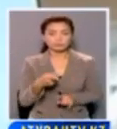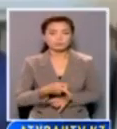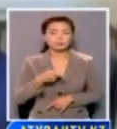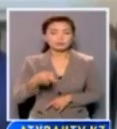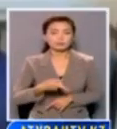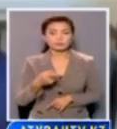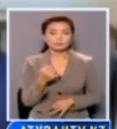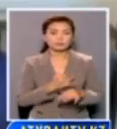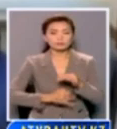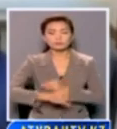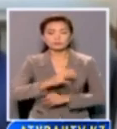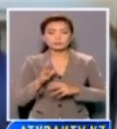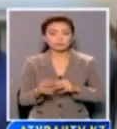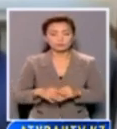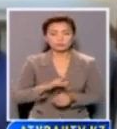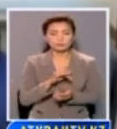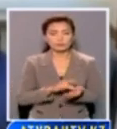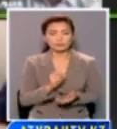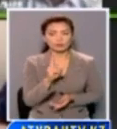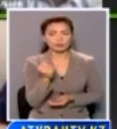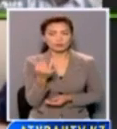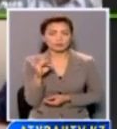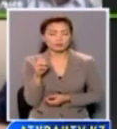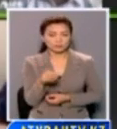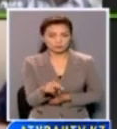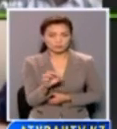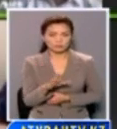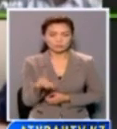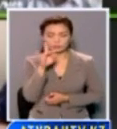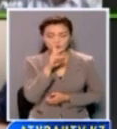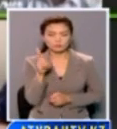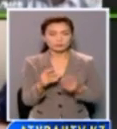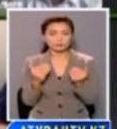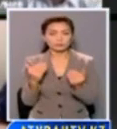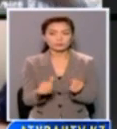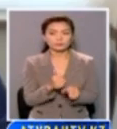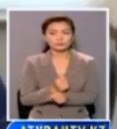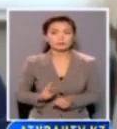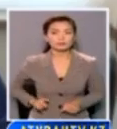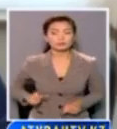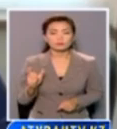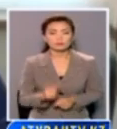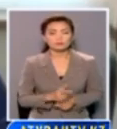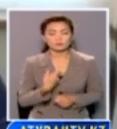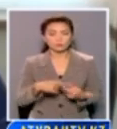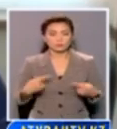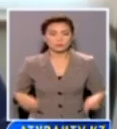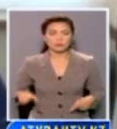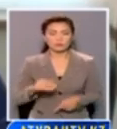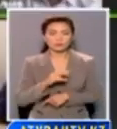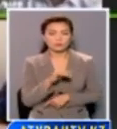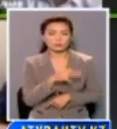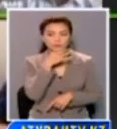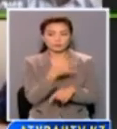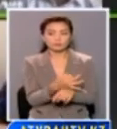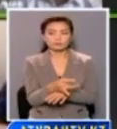сағатқа созылған онлайн конференцияға қала әкімі Қайрат Оразбаев, Атырау мұнай өңдеу зауытының бас директоры, өзге де атыраулық